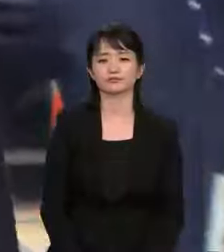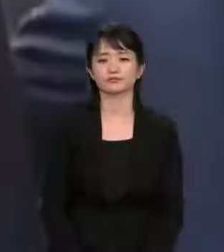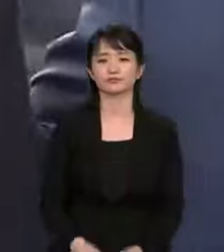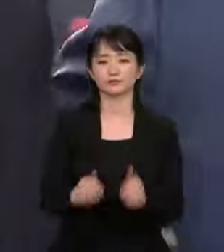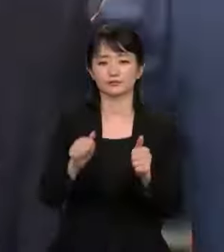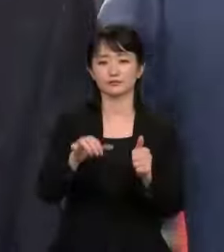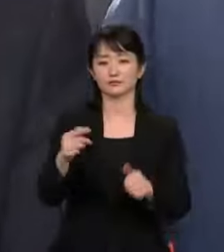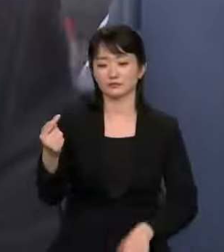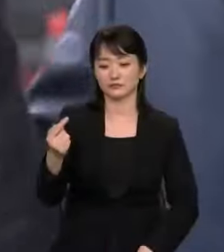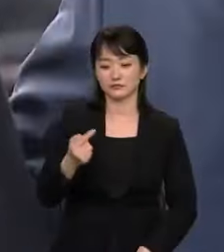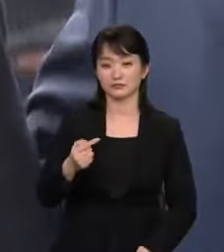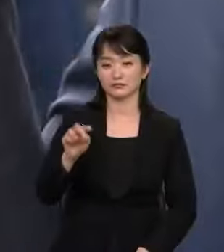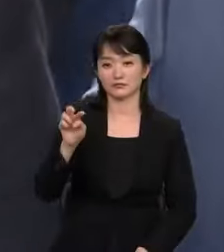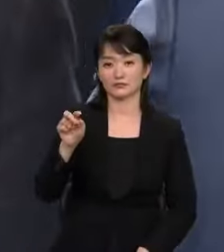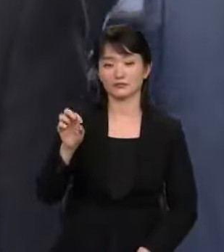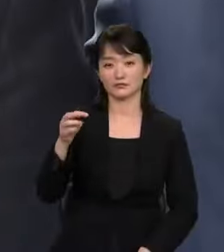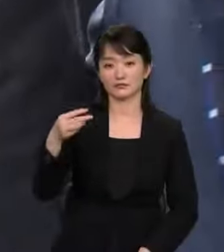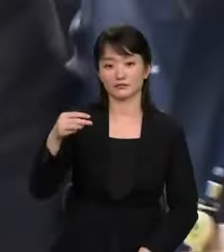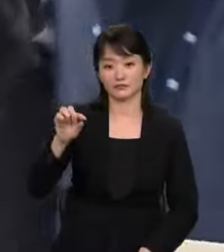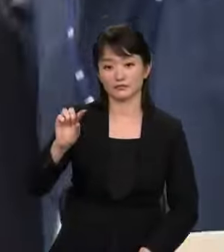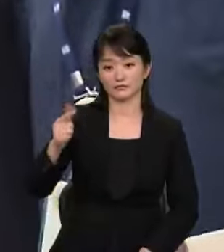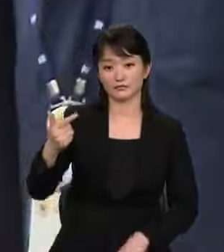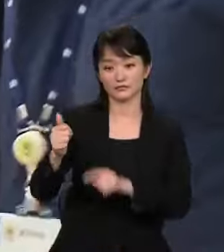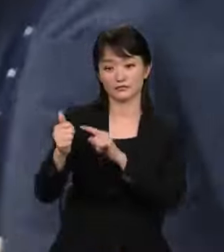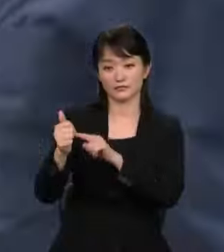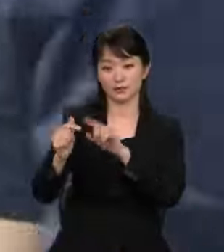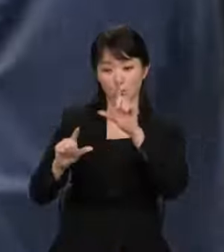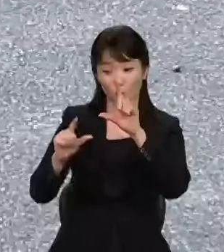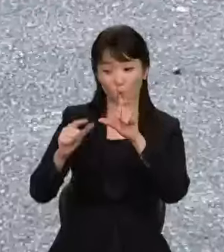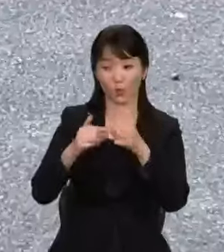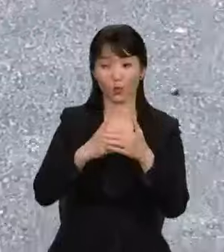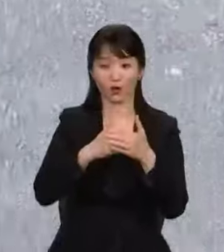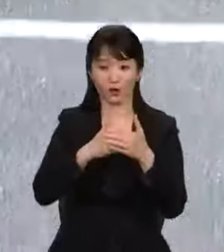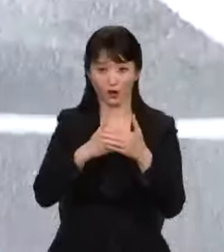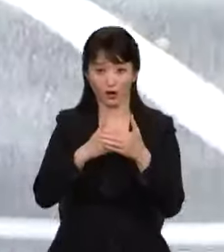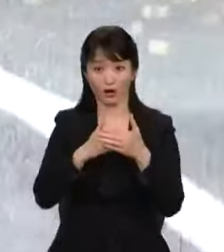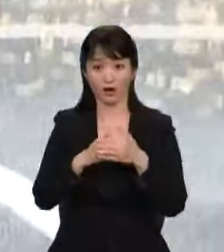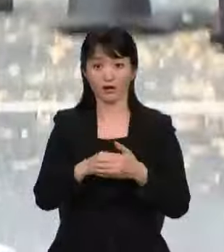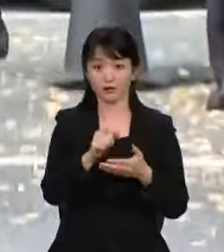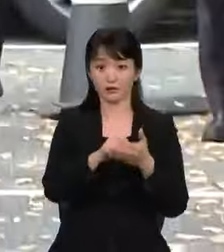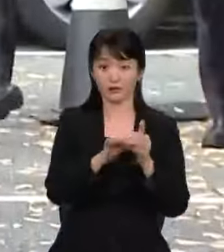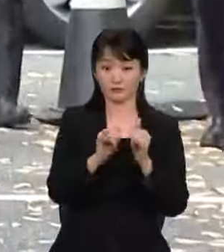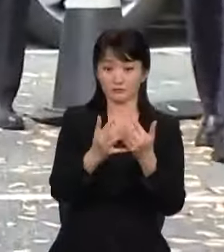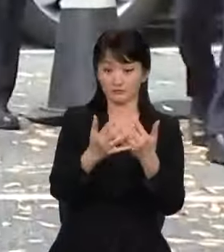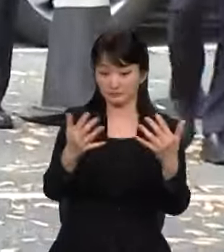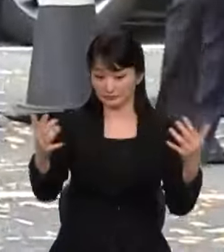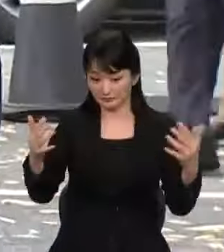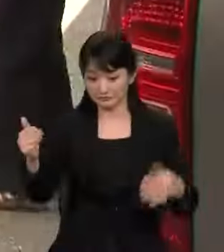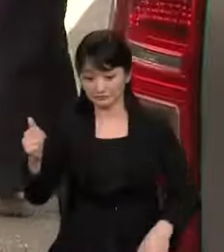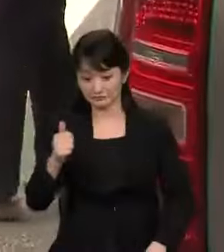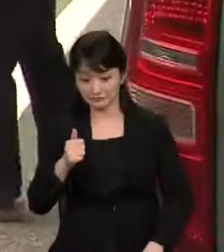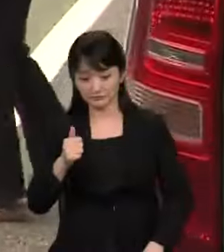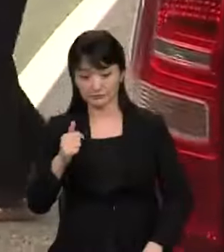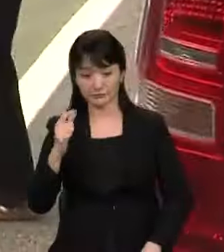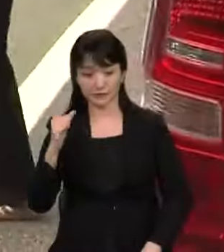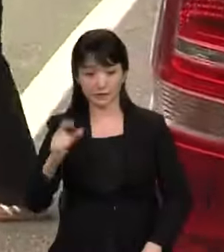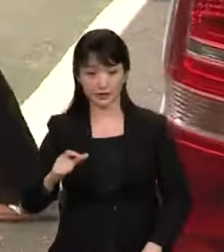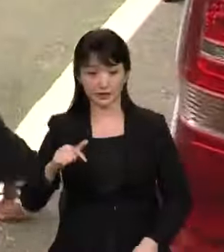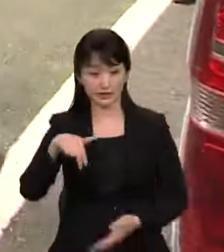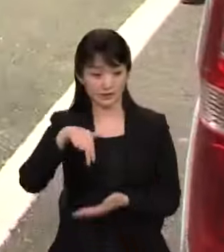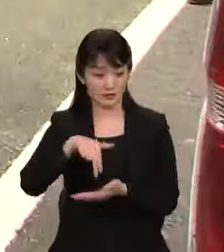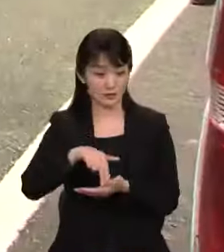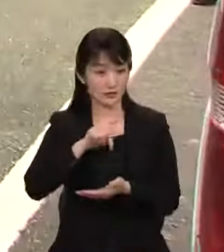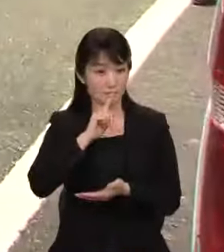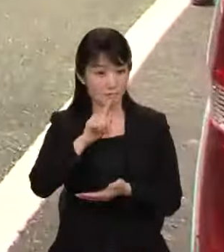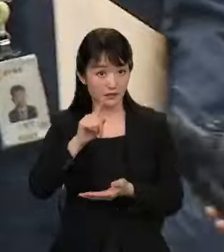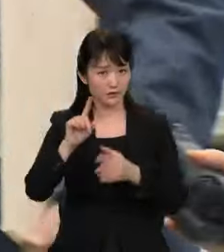법원으로 들어서는 명태균 씨는 다소 긴장한 모습이었습니다. 취재진 앞에서 강한 의조로 자기 주장을 폈던